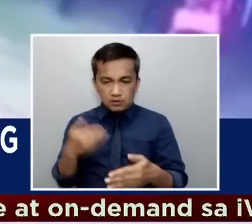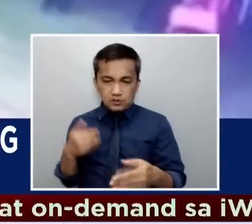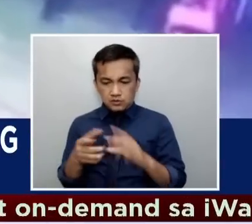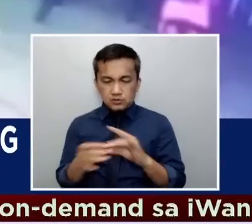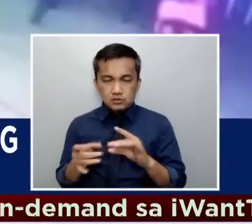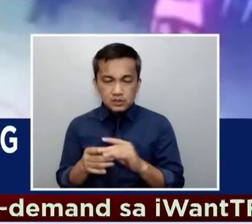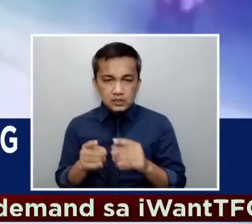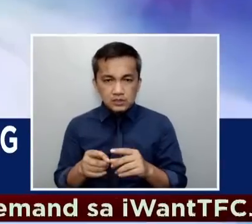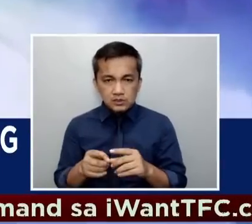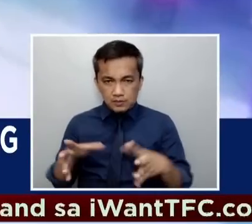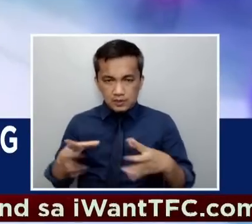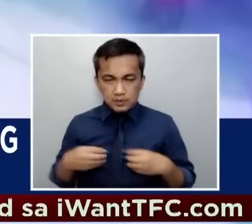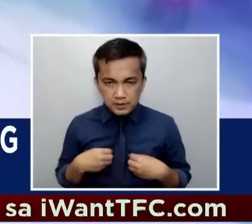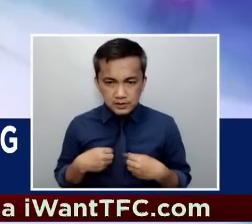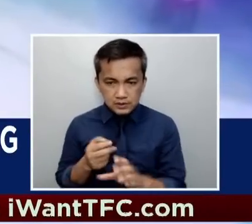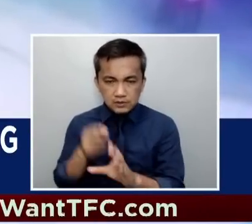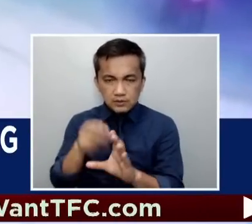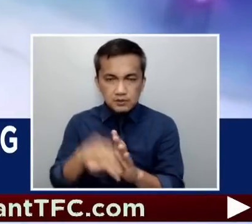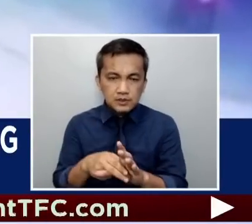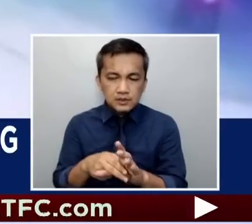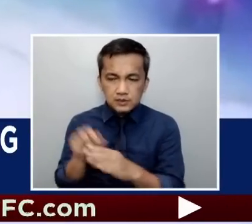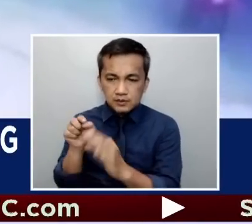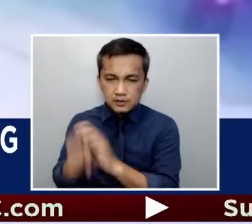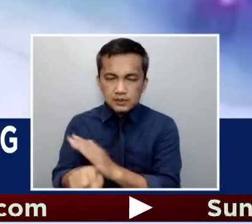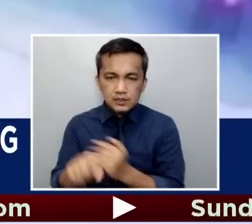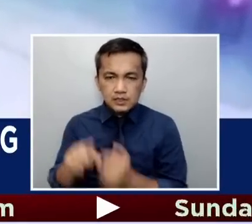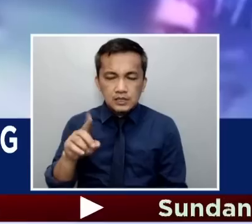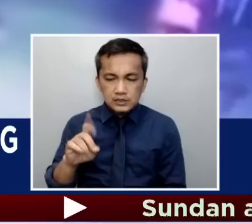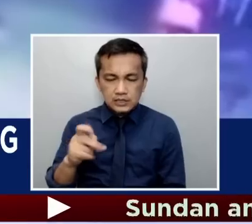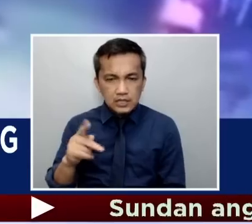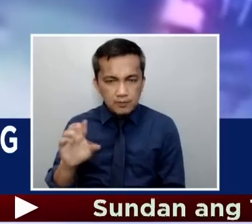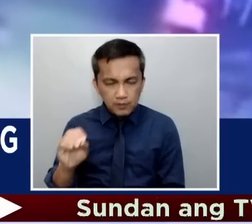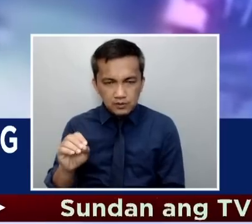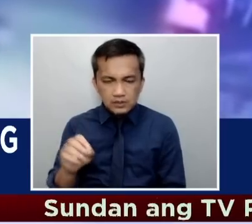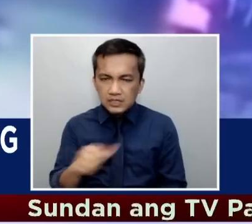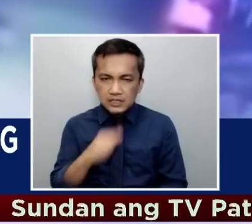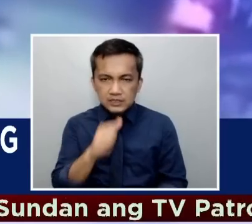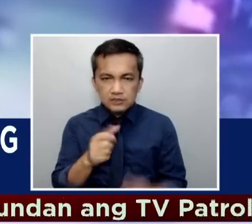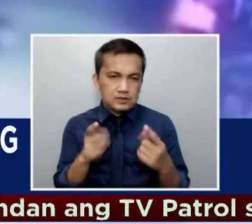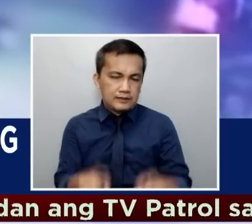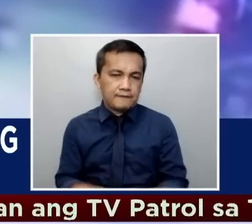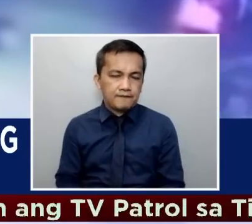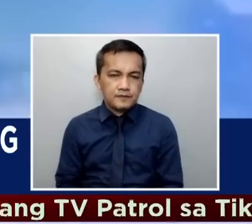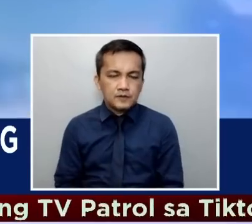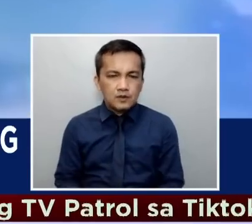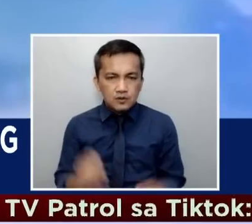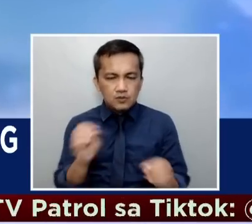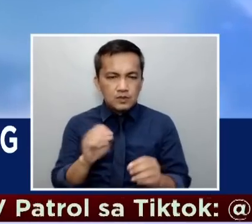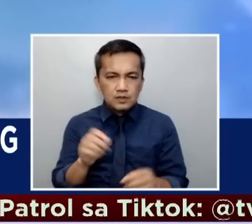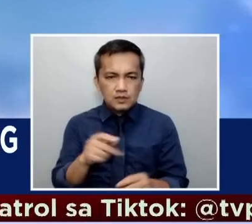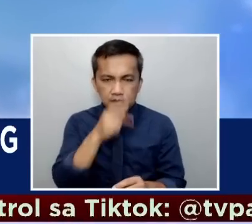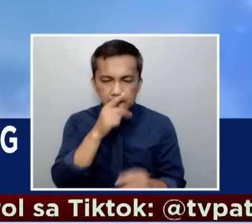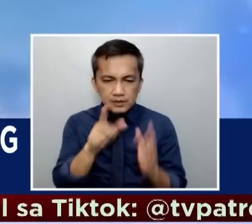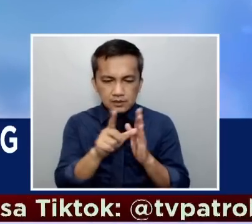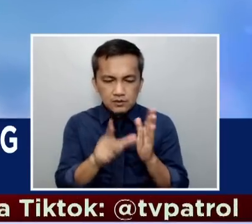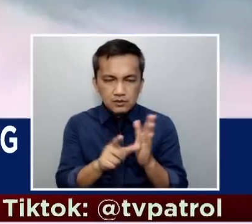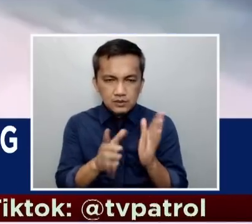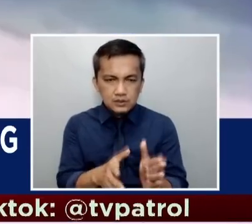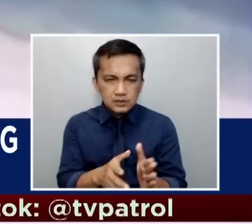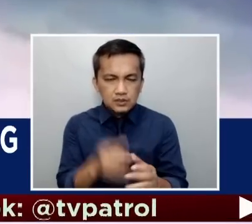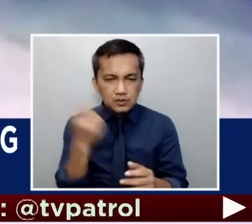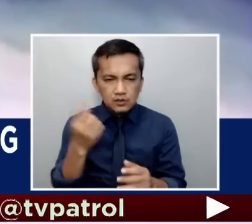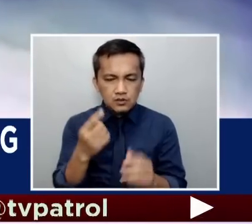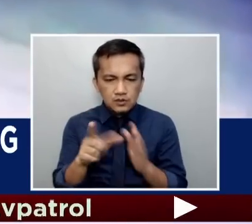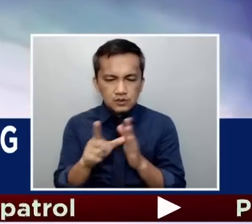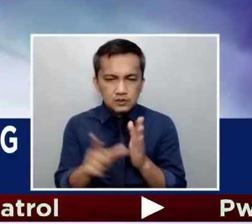sa kanilang partisipasyon sa pagpatay kay Degamo. Pero hindi ito natuloy. Wala ang kanilang private lawyers at tanging mga abogado ng